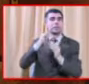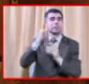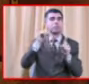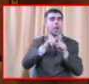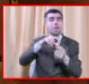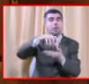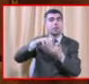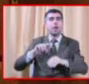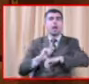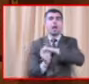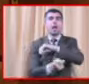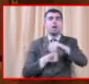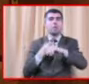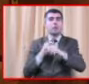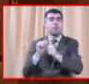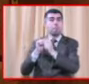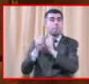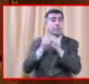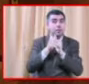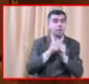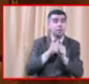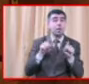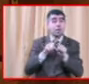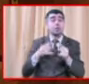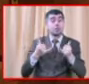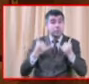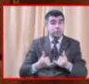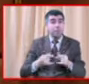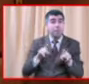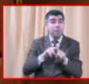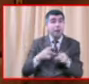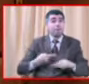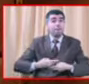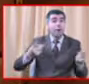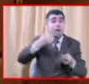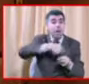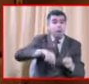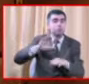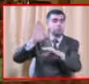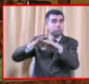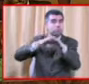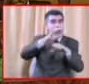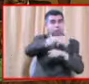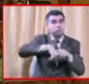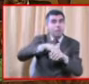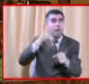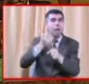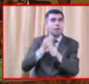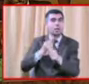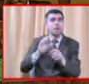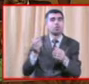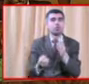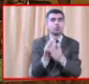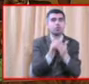النائية، وحنا كذلك بصدد إطلاق مبادرات محلية للتشغيل باش نعبئوا الفاعلين الاقتصاديين والمنعشين